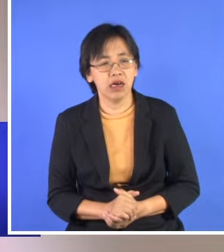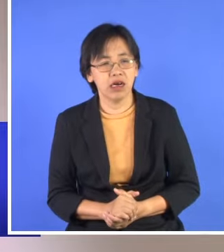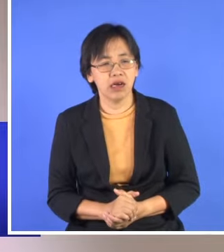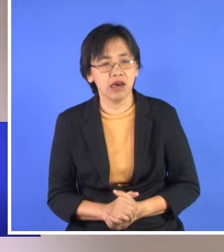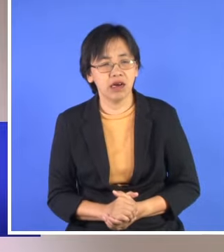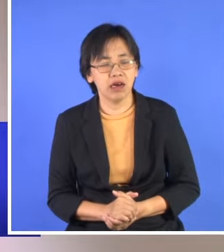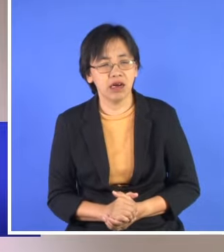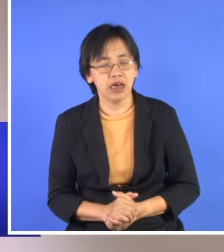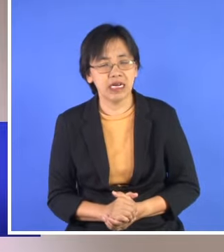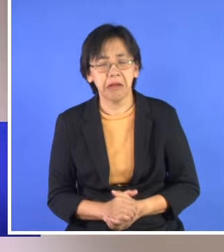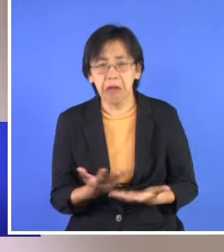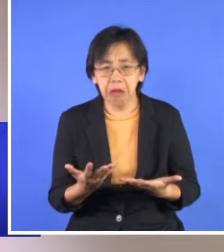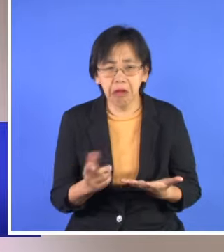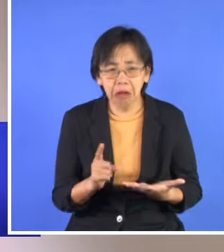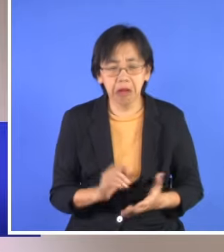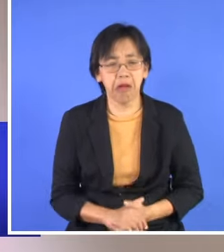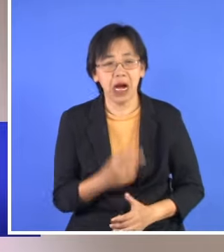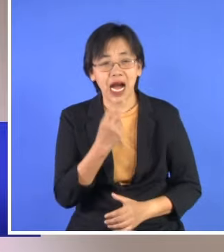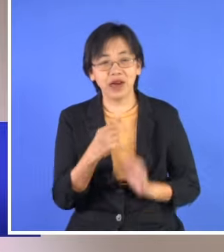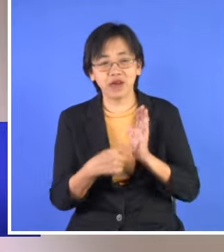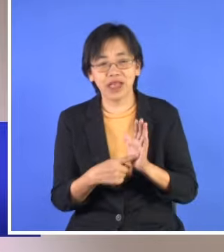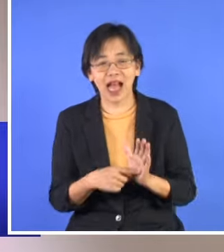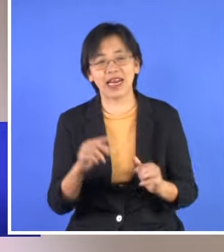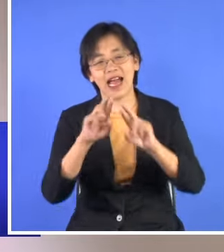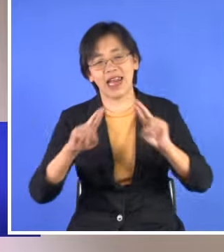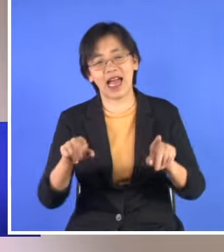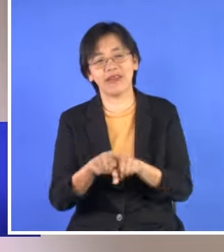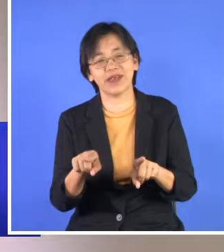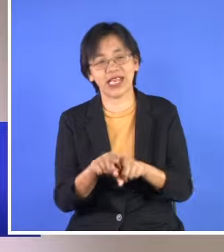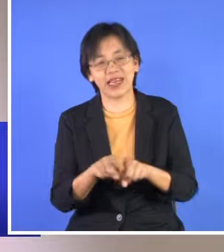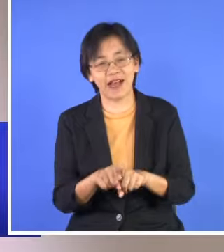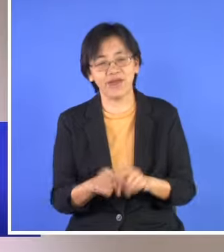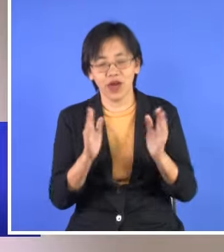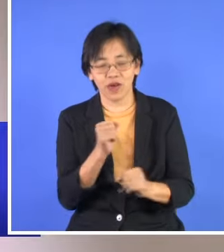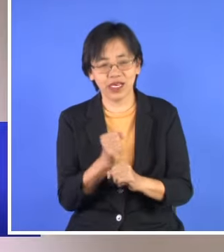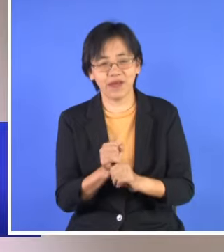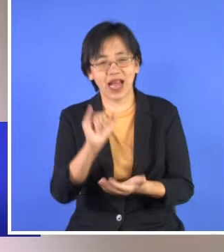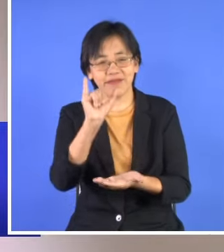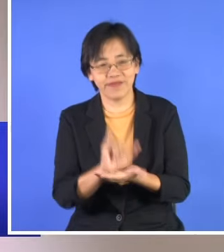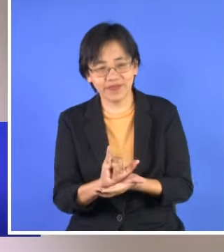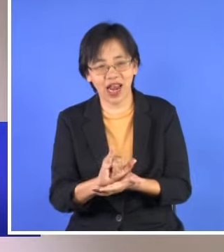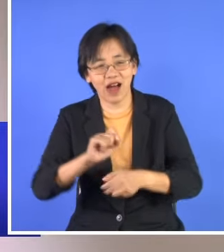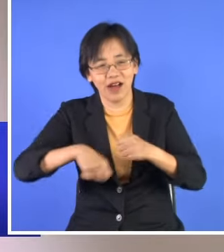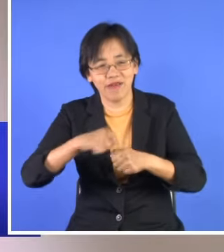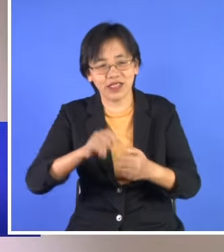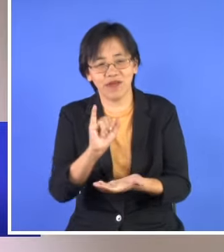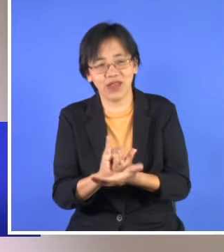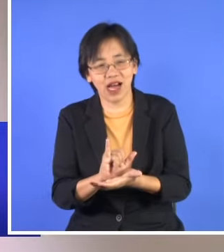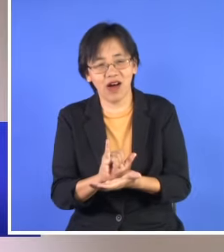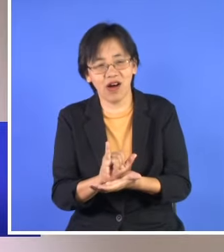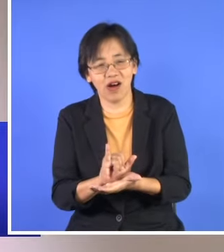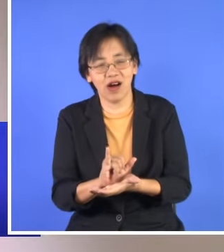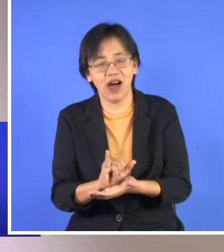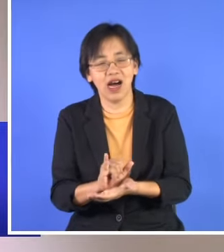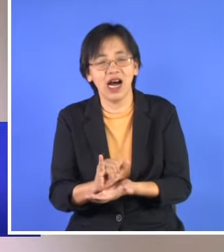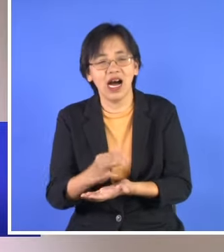พี่มันมีพี่หรือเปล่าเนี่ยร้านนี้ก็เหมือนกันก็ทำทีเอาพนักงานเนี่ยเป็นศพเออนี่มันนอนเอาผ้าขาวคลุมเนี่ย